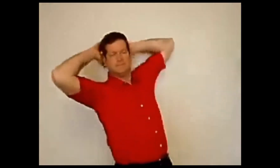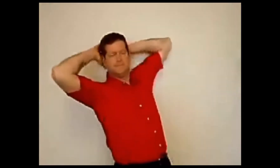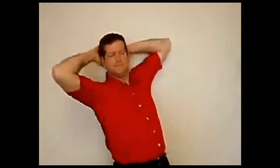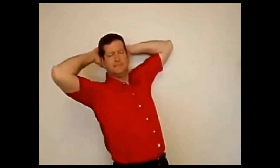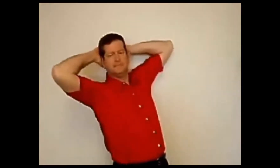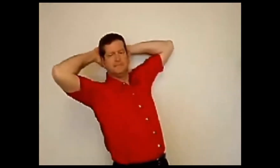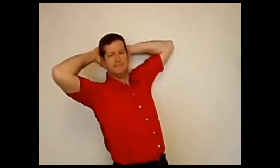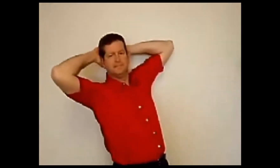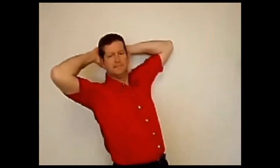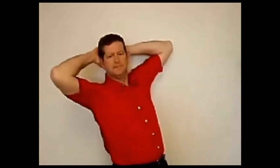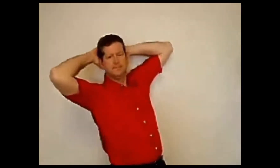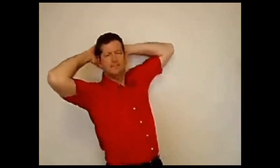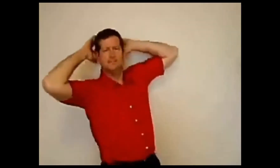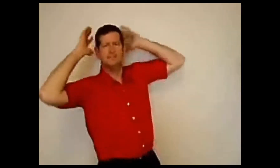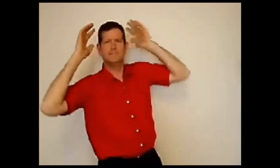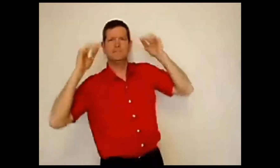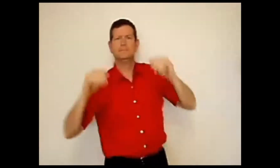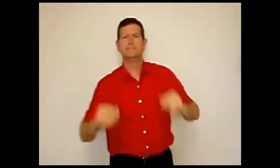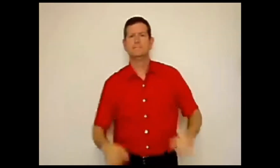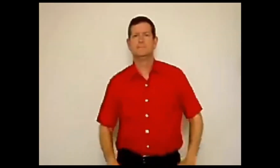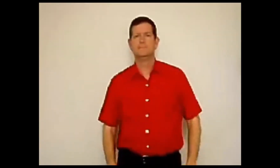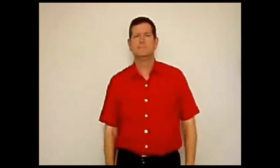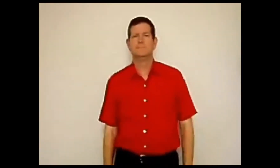Se reposer.